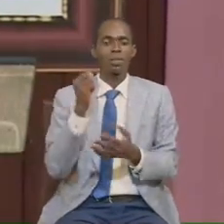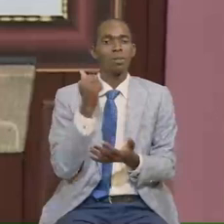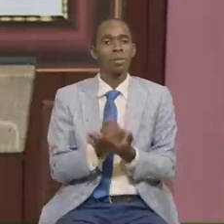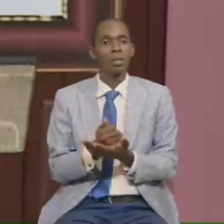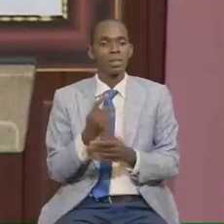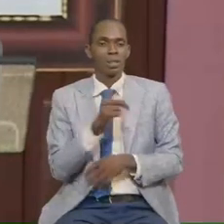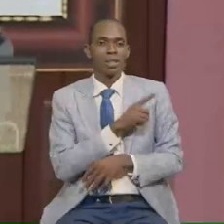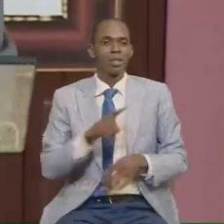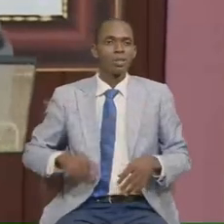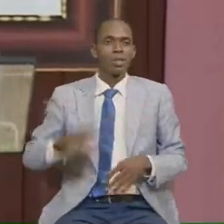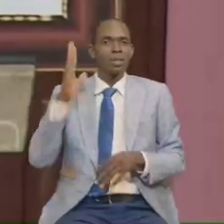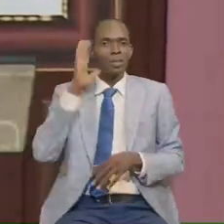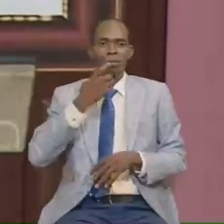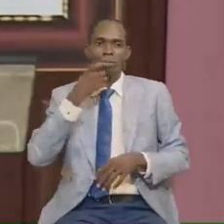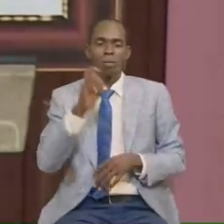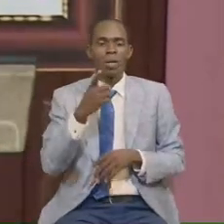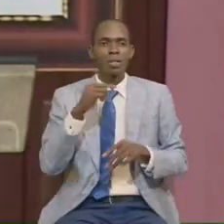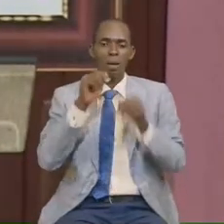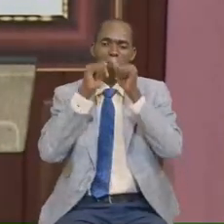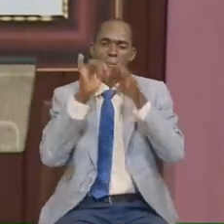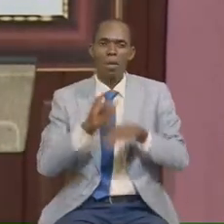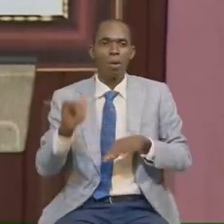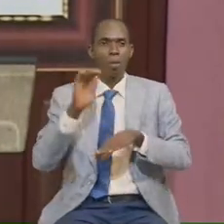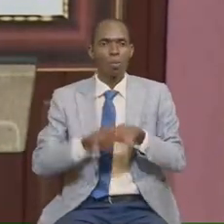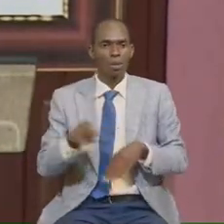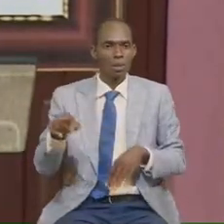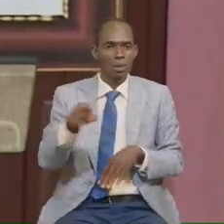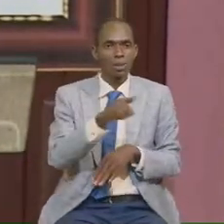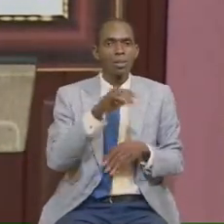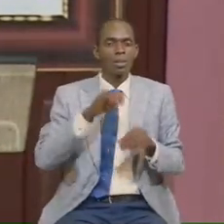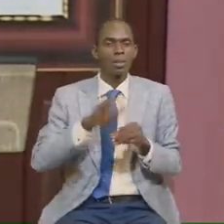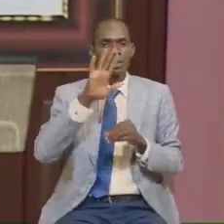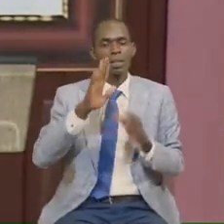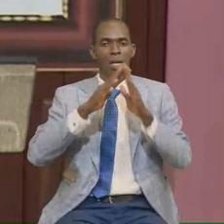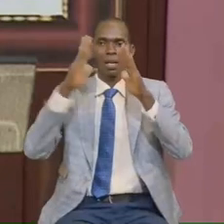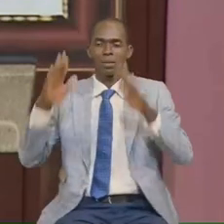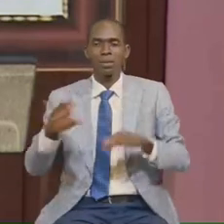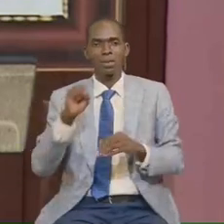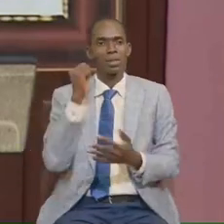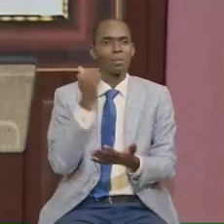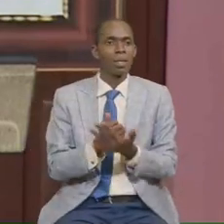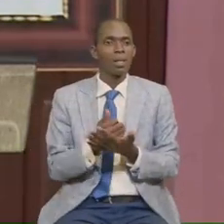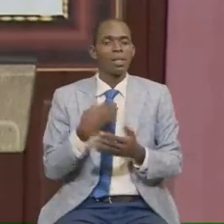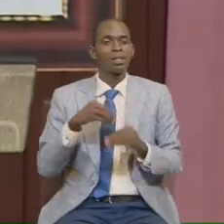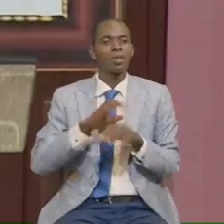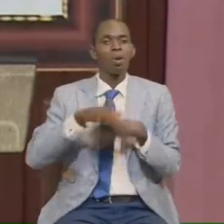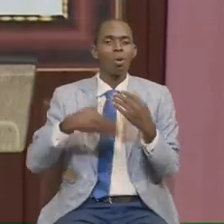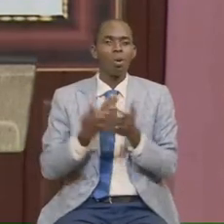la bénédiction d'être avec toi dans tes greniers et dans toutes tes entreprises.